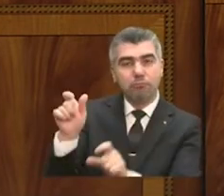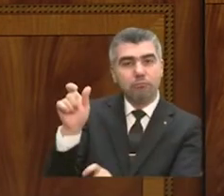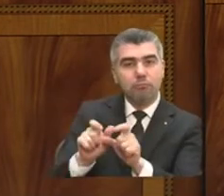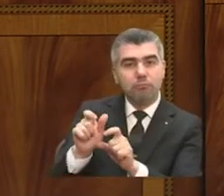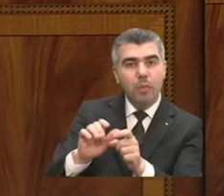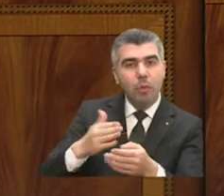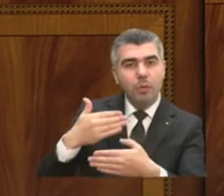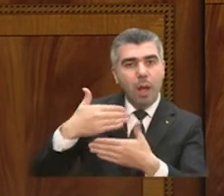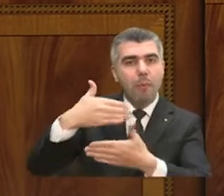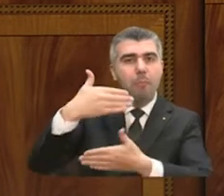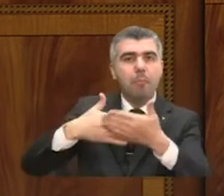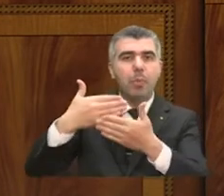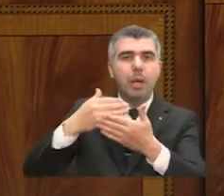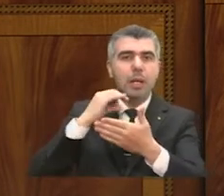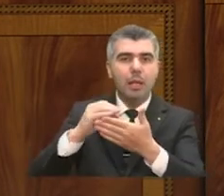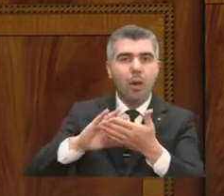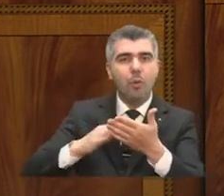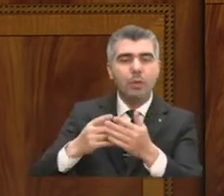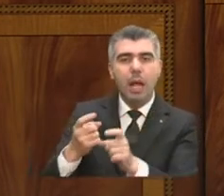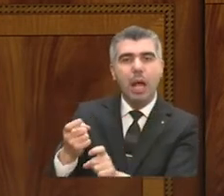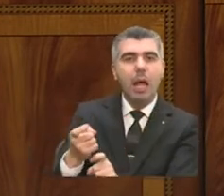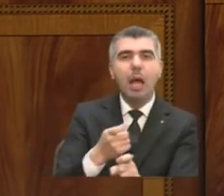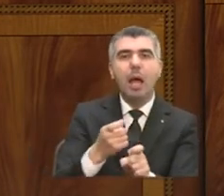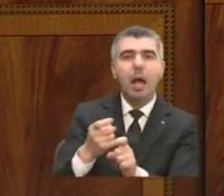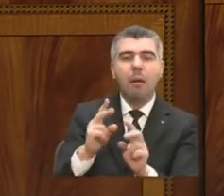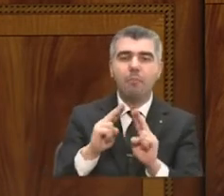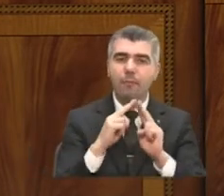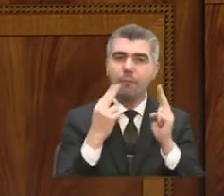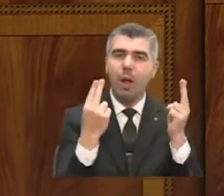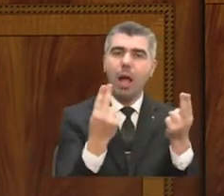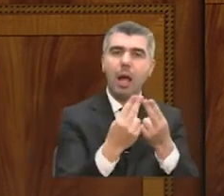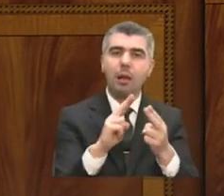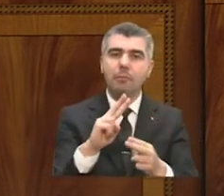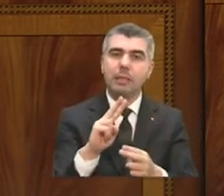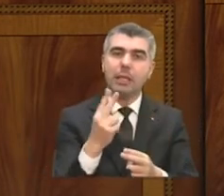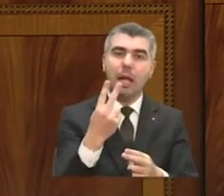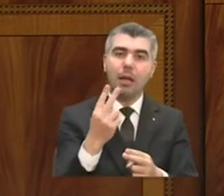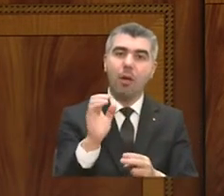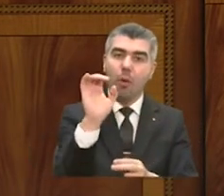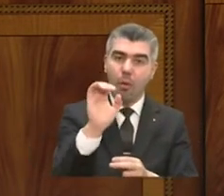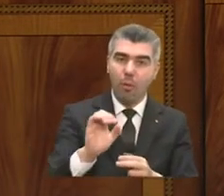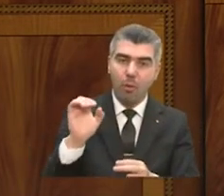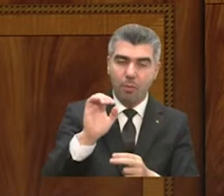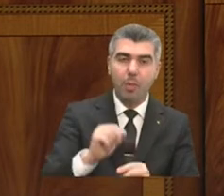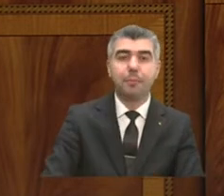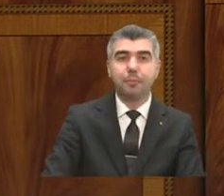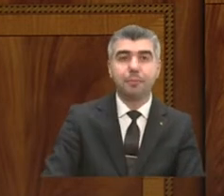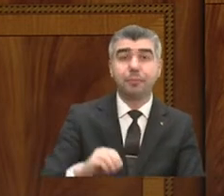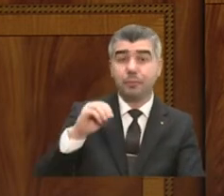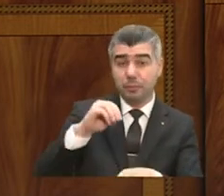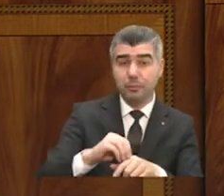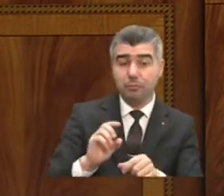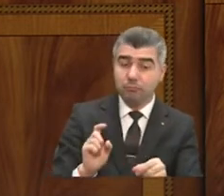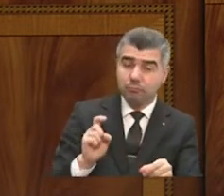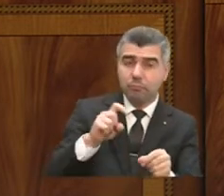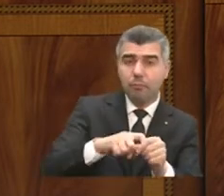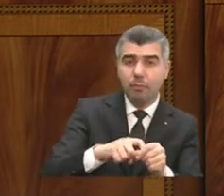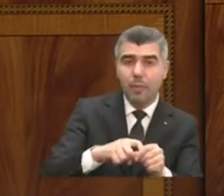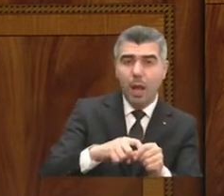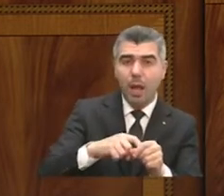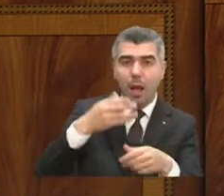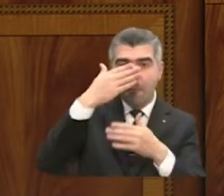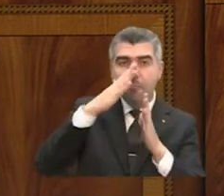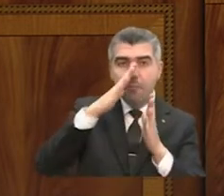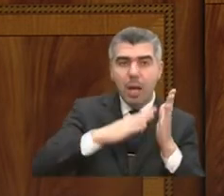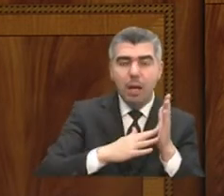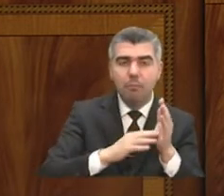non au gouvernement de Vichy. Ce Maroc a aidé avec ses